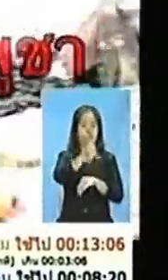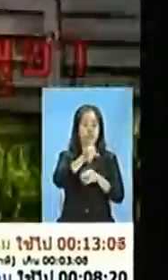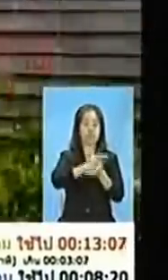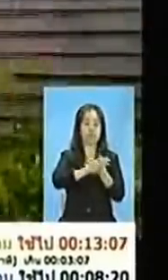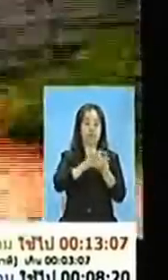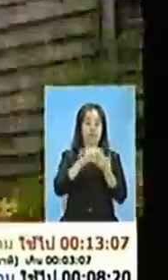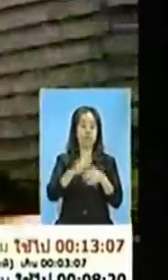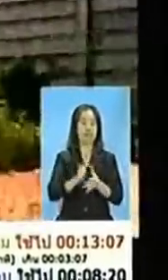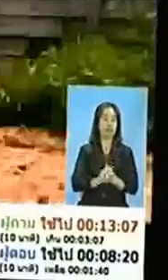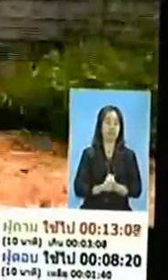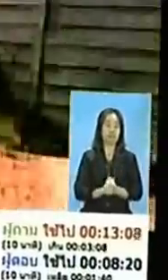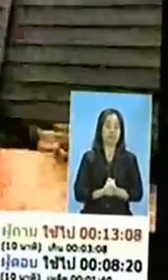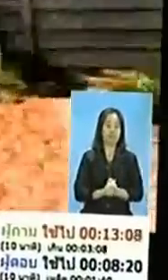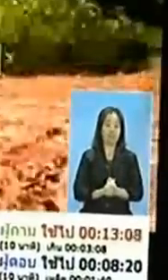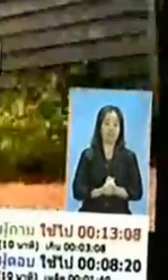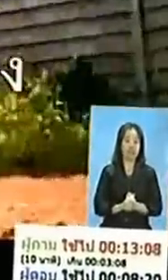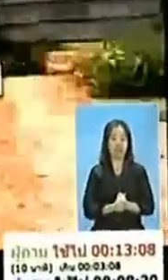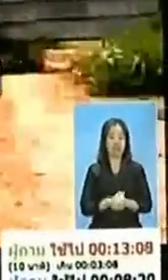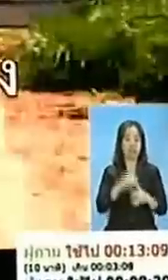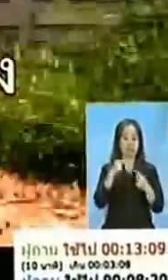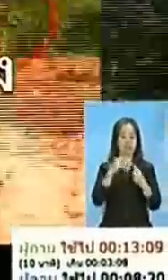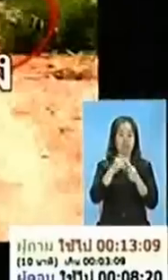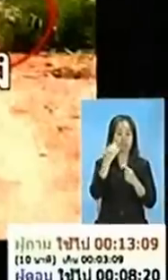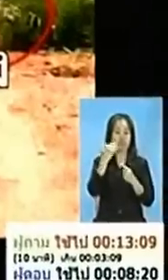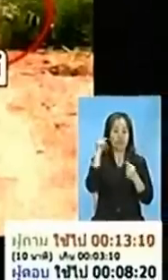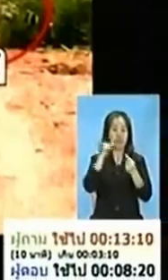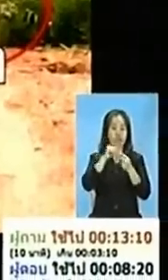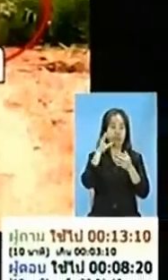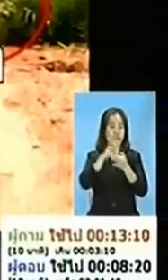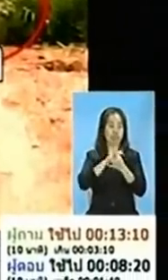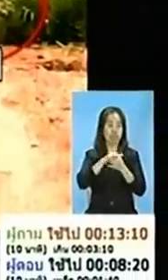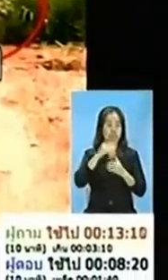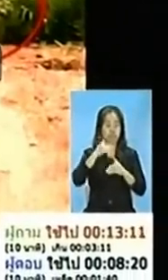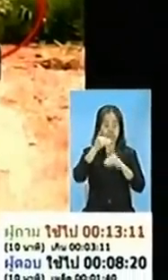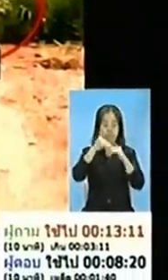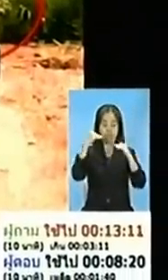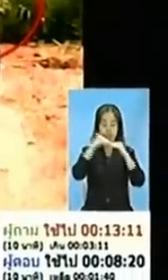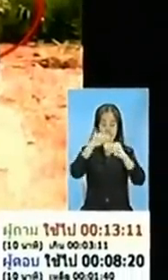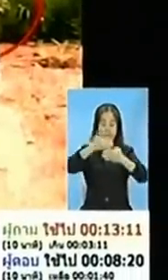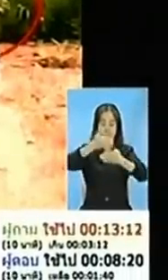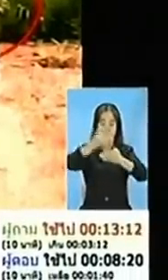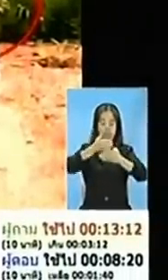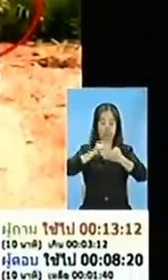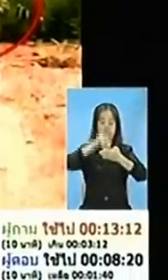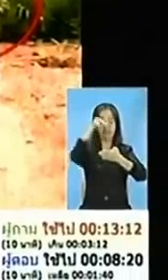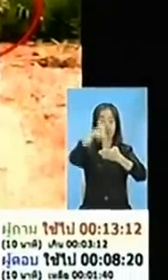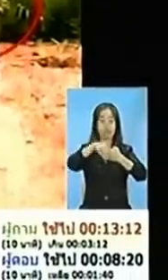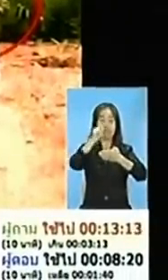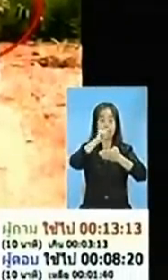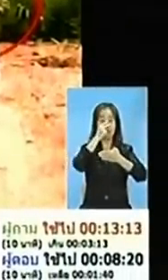ทหารเขมรเนี่ยลอดหน่อยลอดกำแพงเดี๋ยวดูสิลอดกำแพงแล้วไปโผล่ไหน